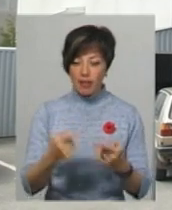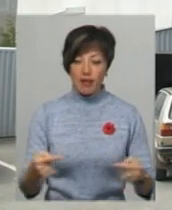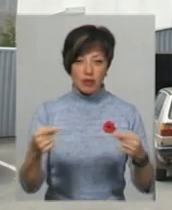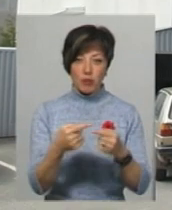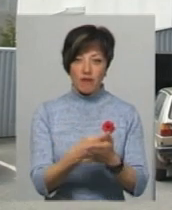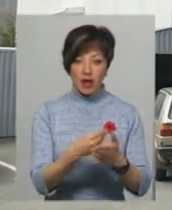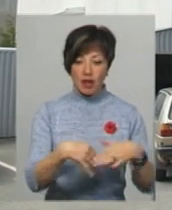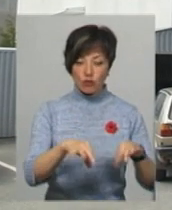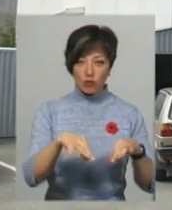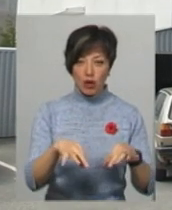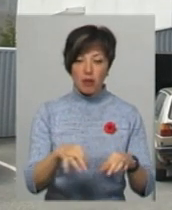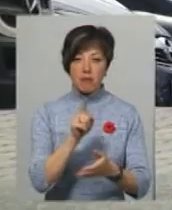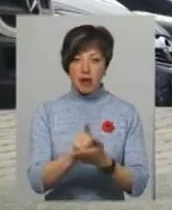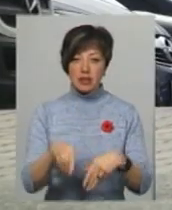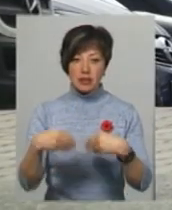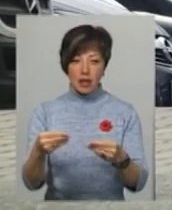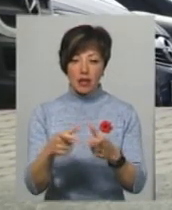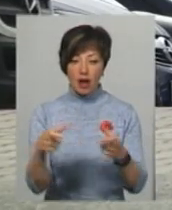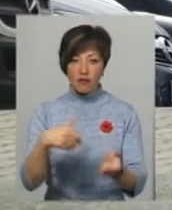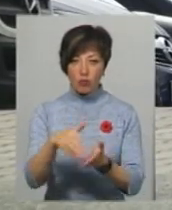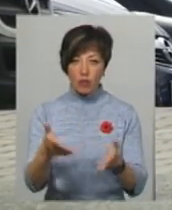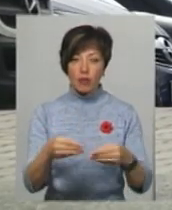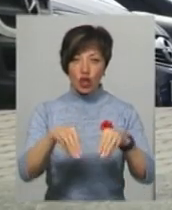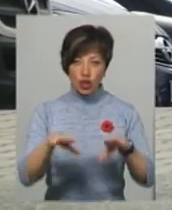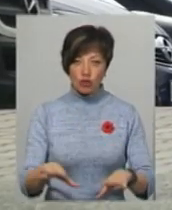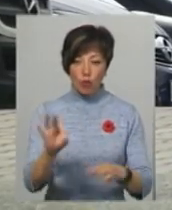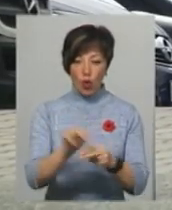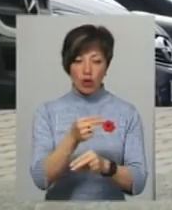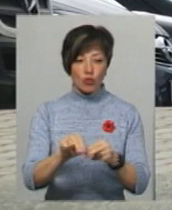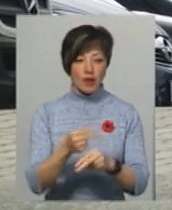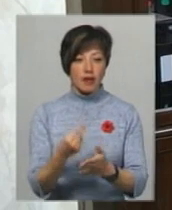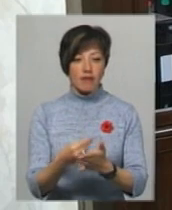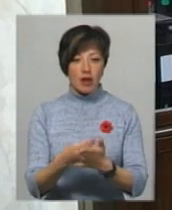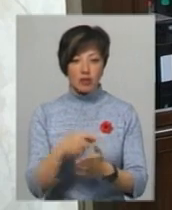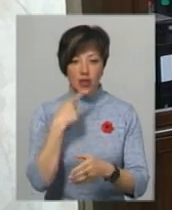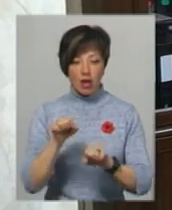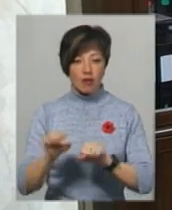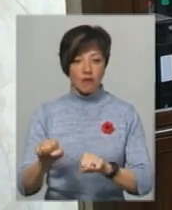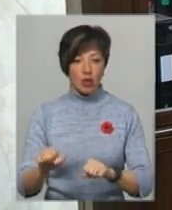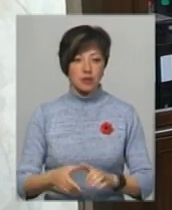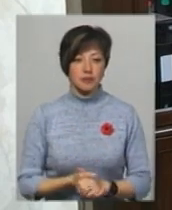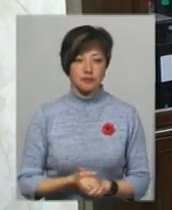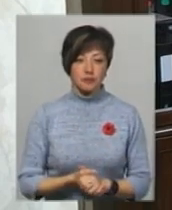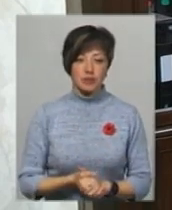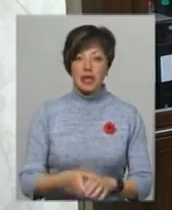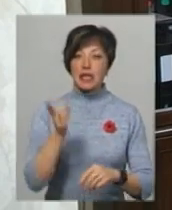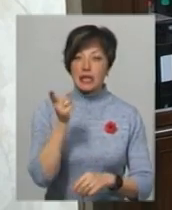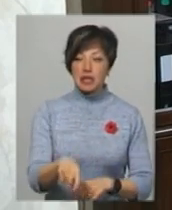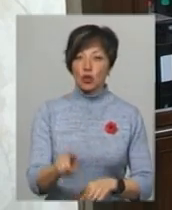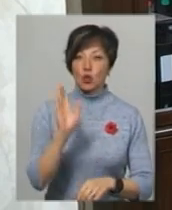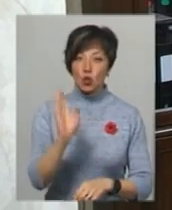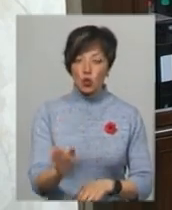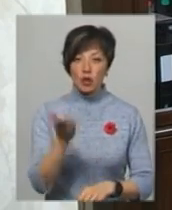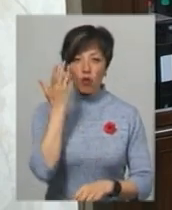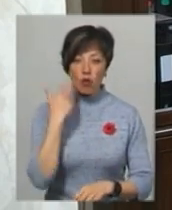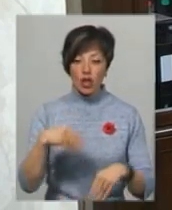невідповідності вартості авто, мали б дати картку відмови та прийняти рішення про коригування вартості, каже адвокат Андрій Місяць. Тільки тоді, коли вже таке